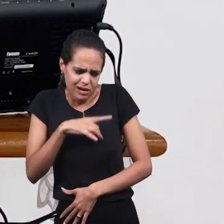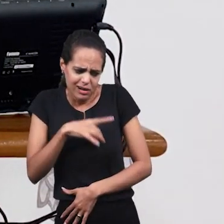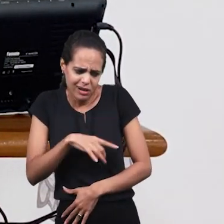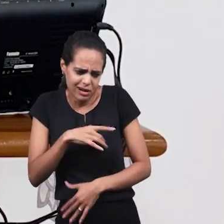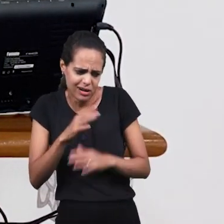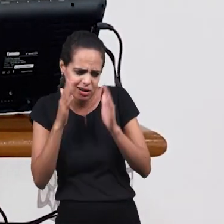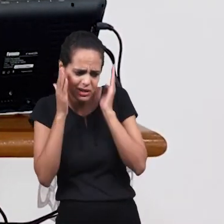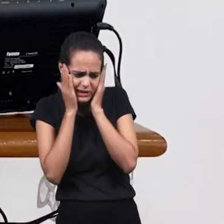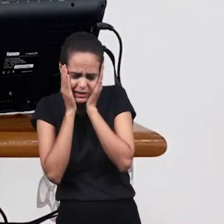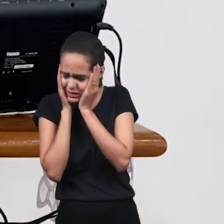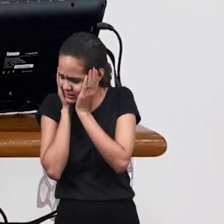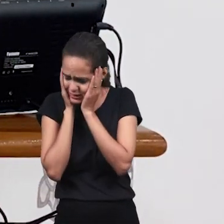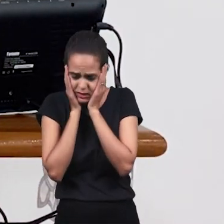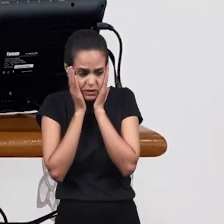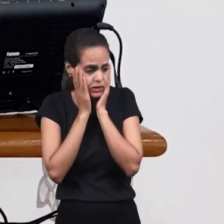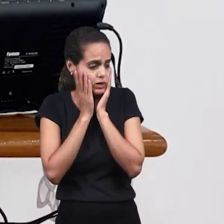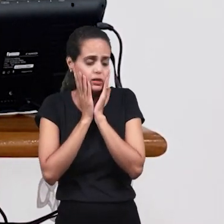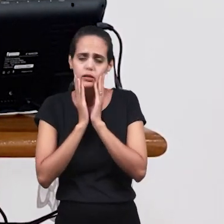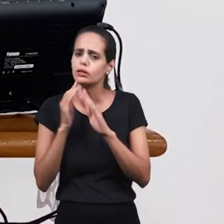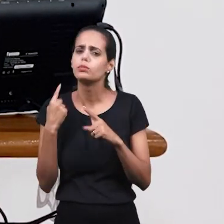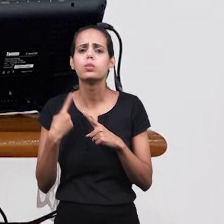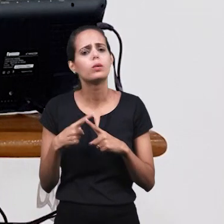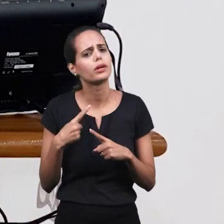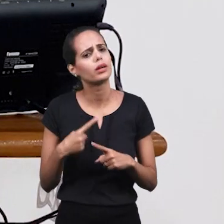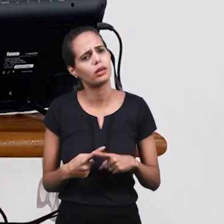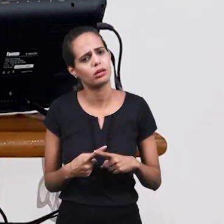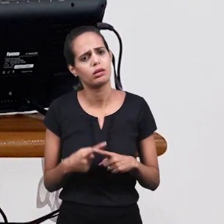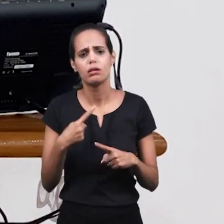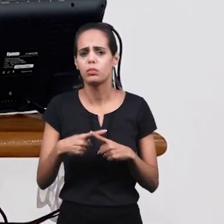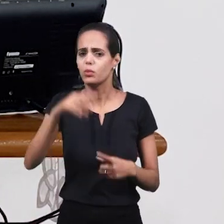Par l'absence de la foi